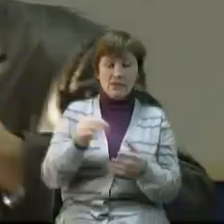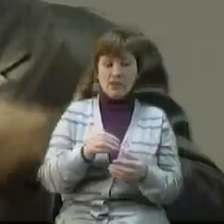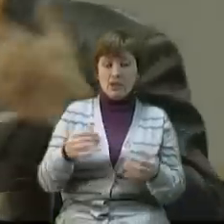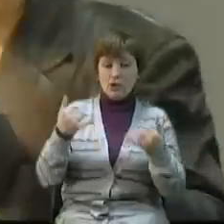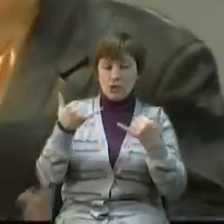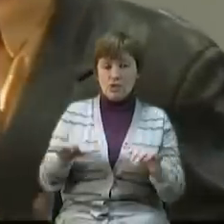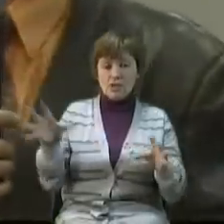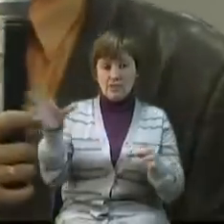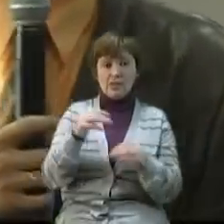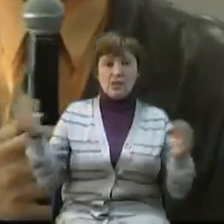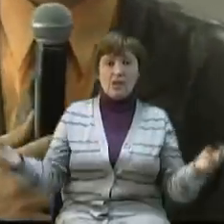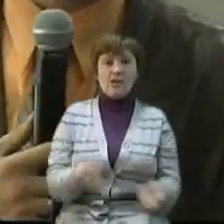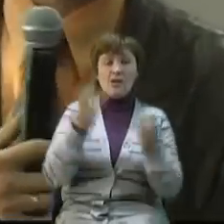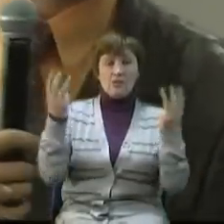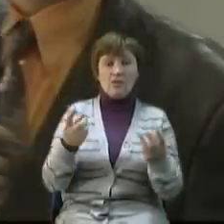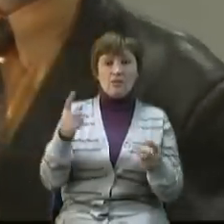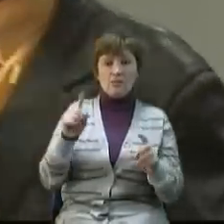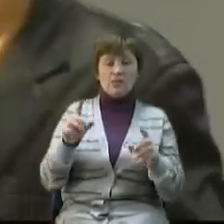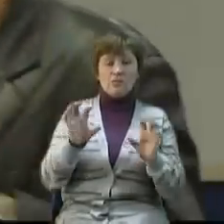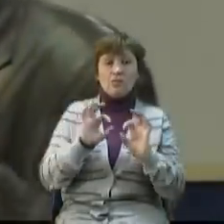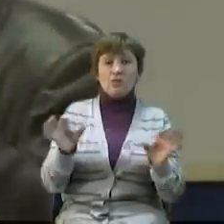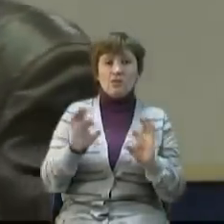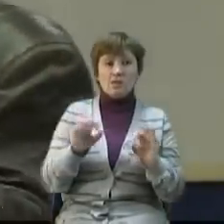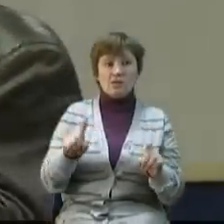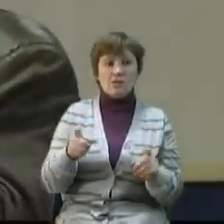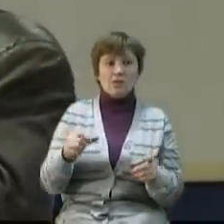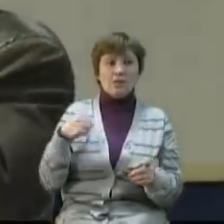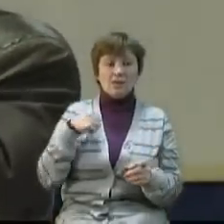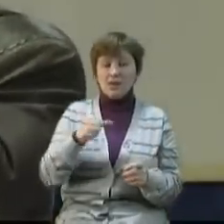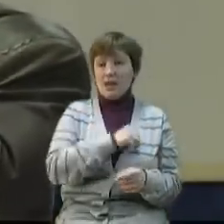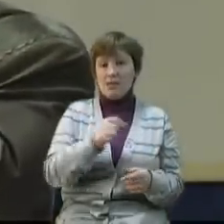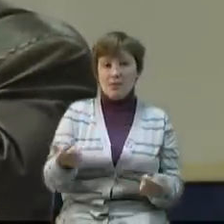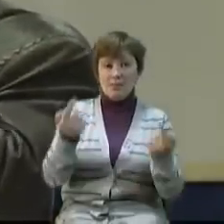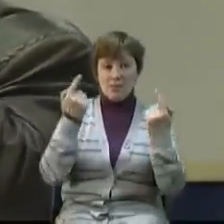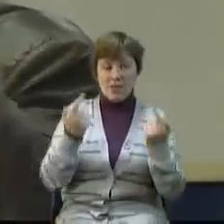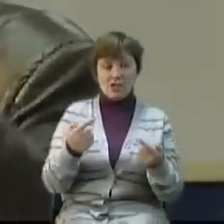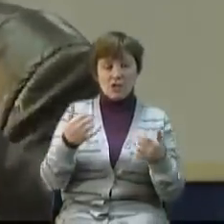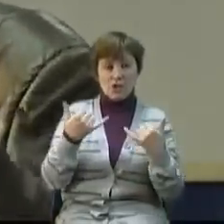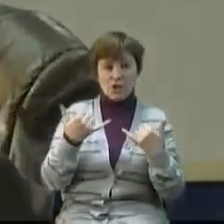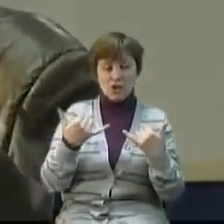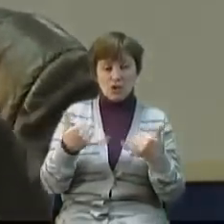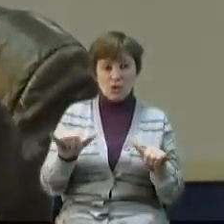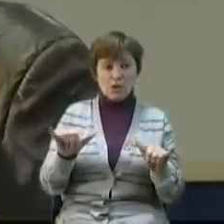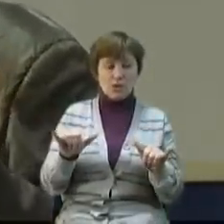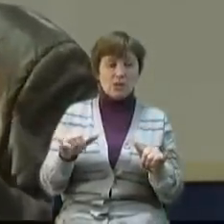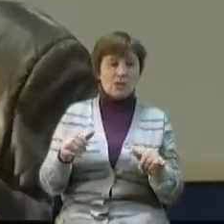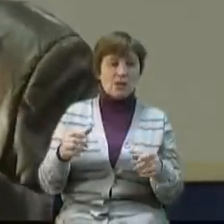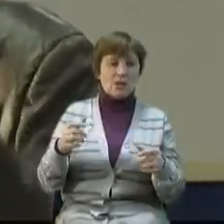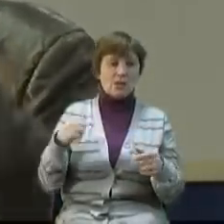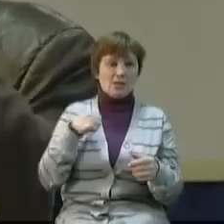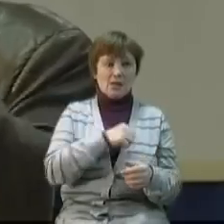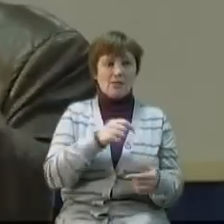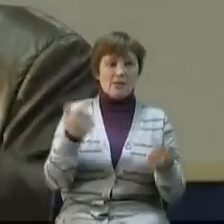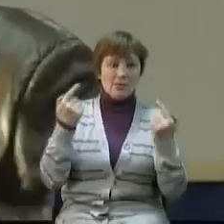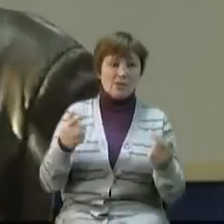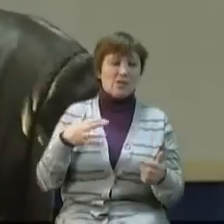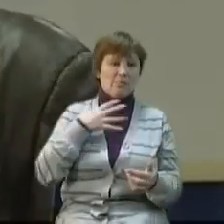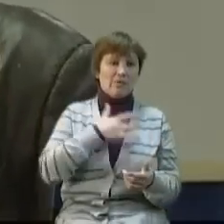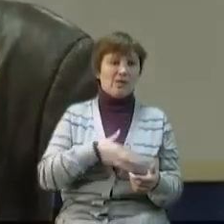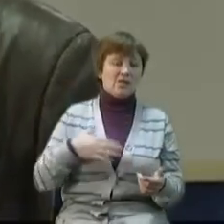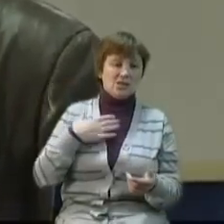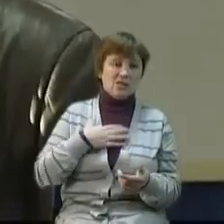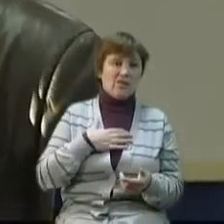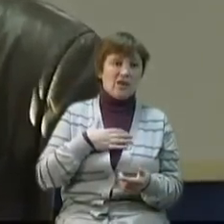огонь, и все-все, я почему это сейчас рассказываю? Что самые большие чудеса, самые большие переживания я в то время